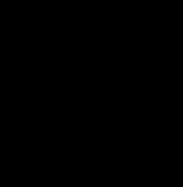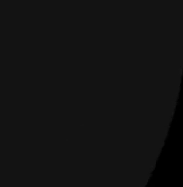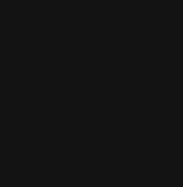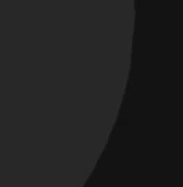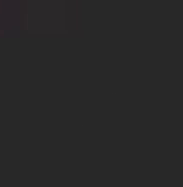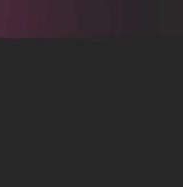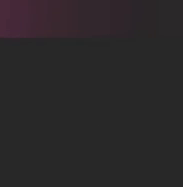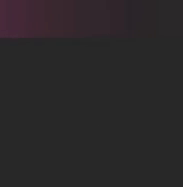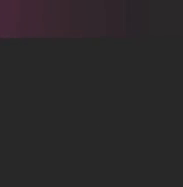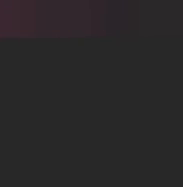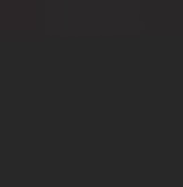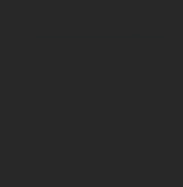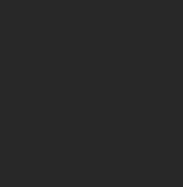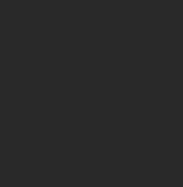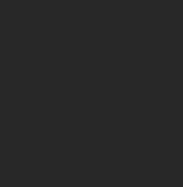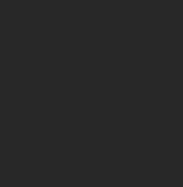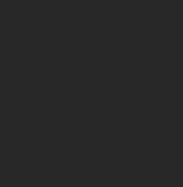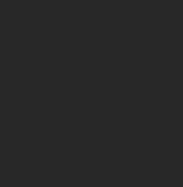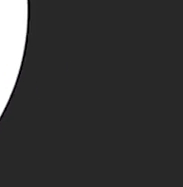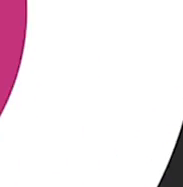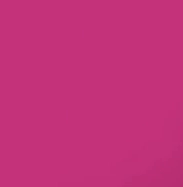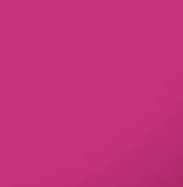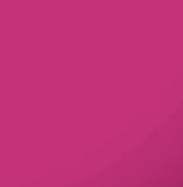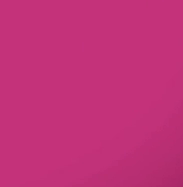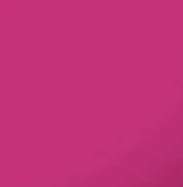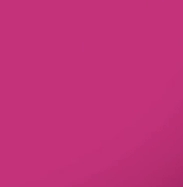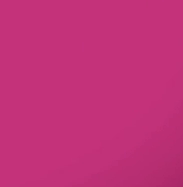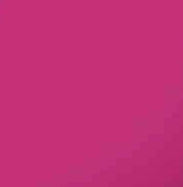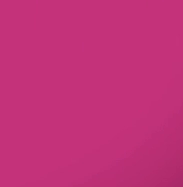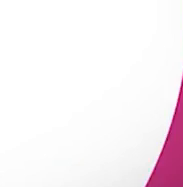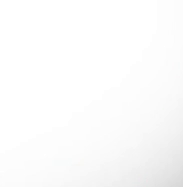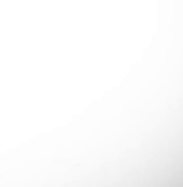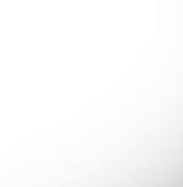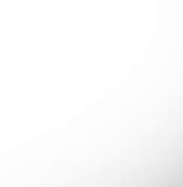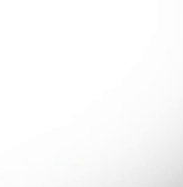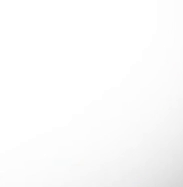Re! Viss ēters ir te!